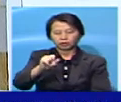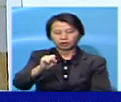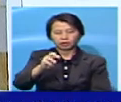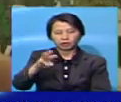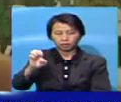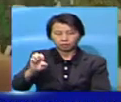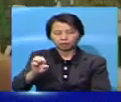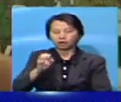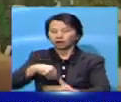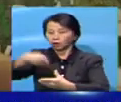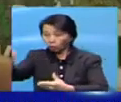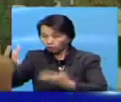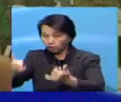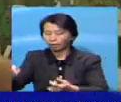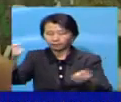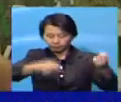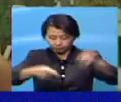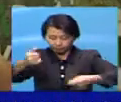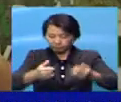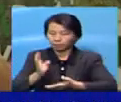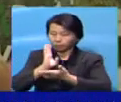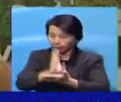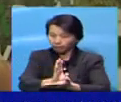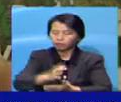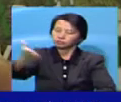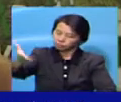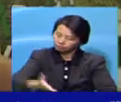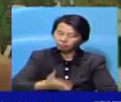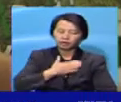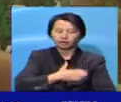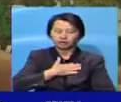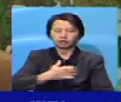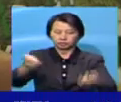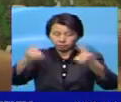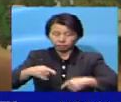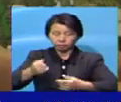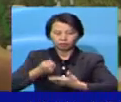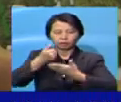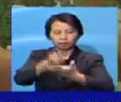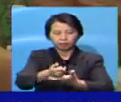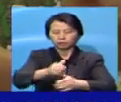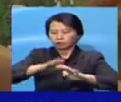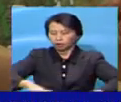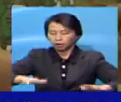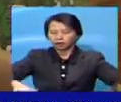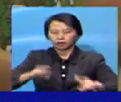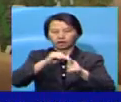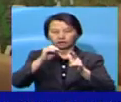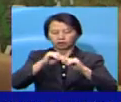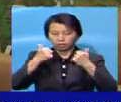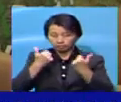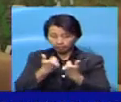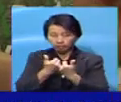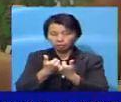kalau ada nak menyumbang dan membantu, sila datang dan bantu kanak-kanak ini ataupun persatuan ini